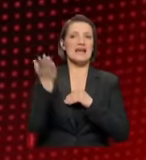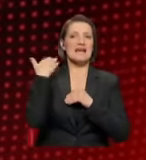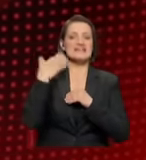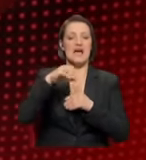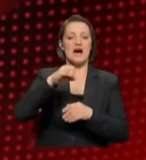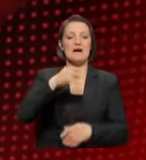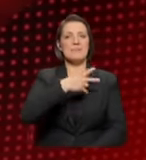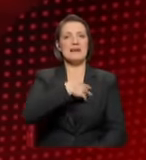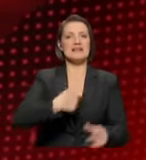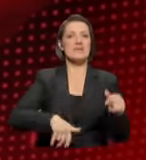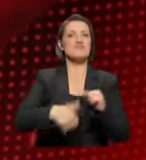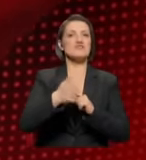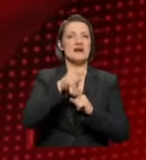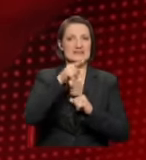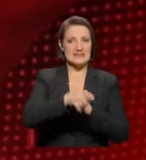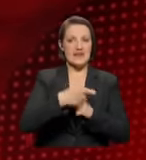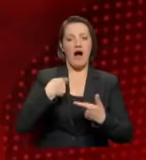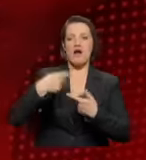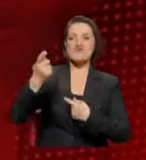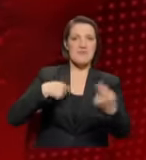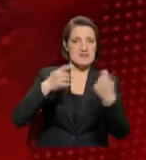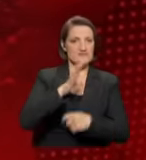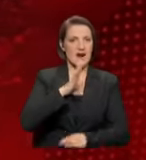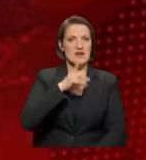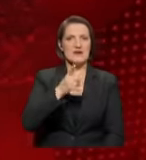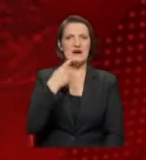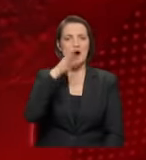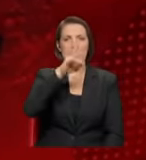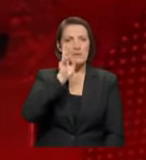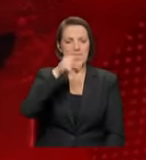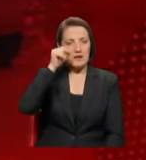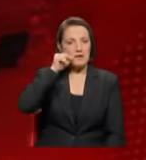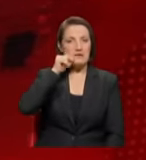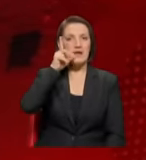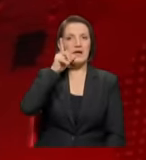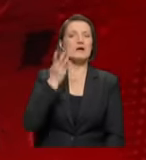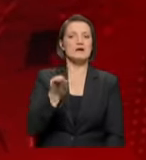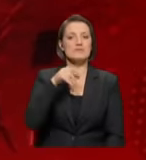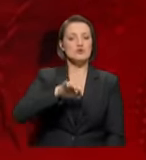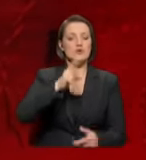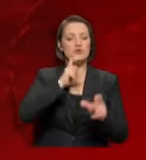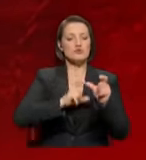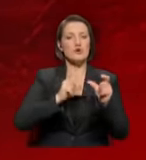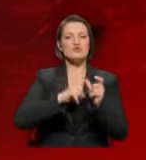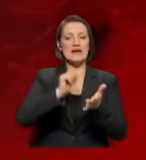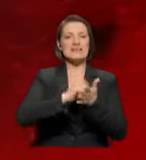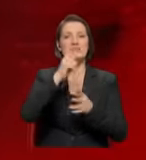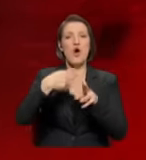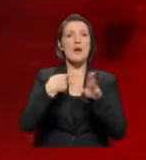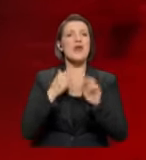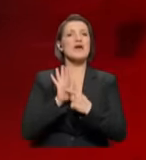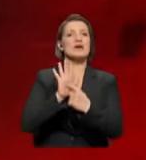AK Partili belediye başkanlarının harcamaları var ya, dudağınız uçuklar. Bugün Sözcü gazetesindeydi. Sadece bir örnek